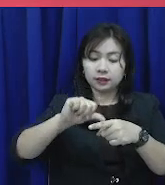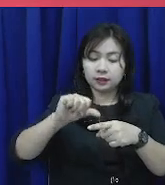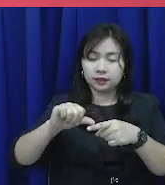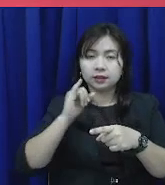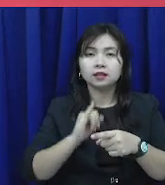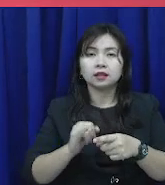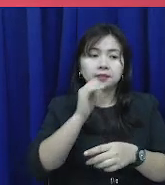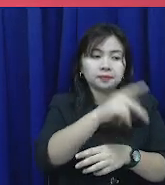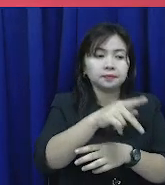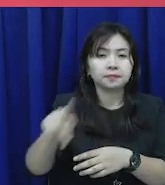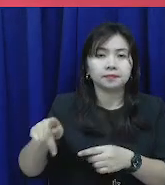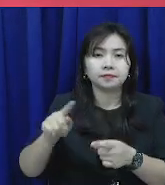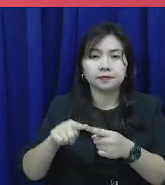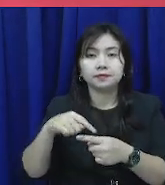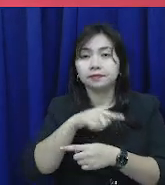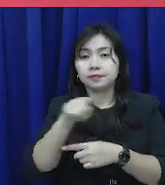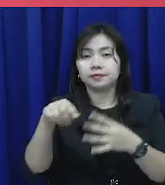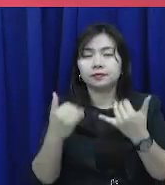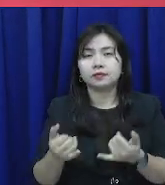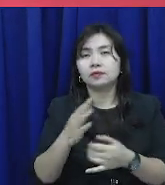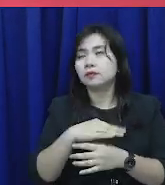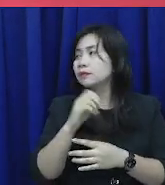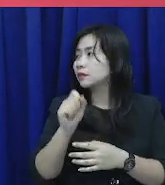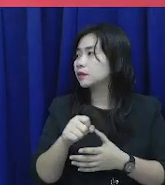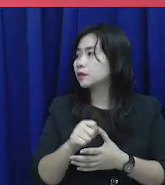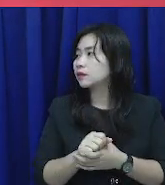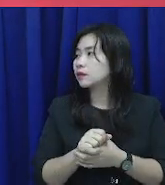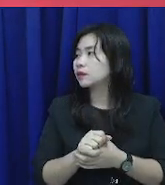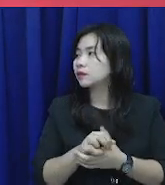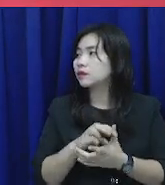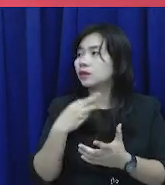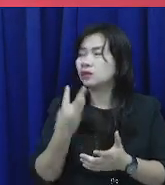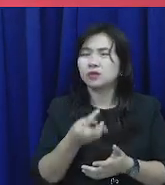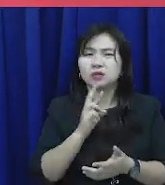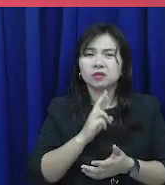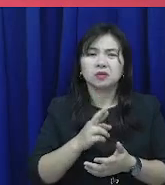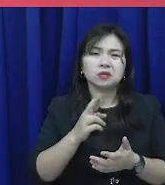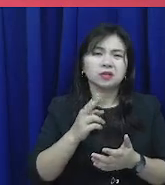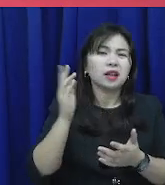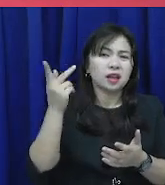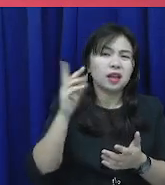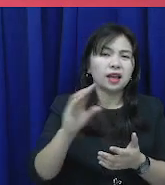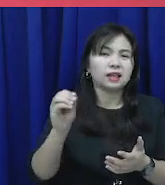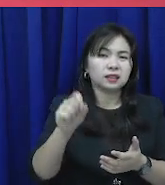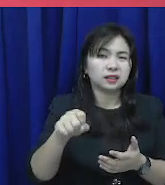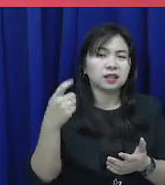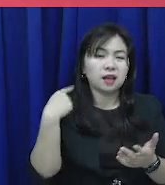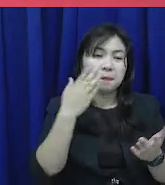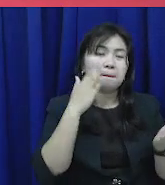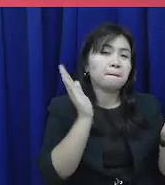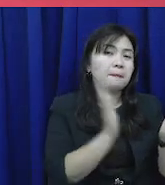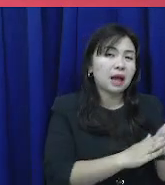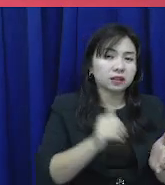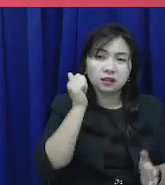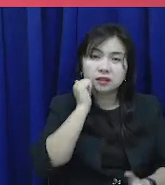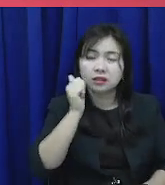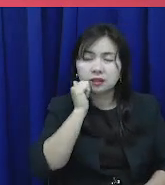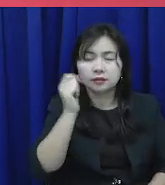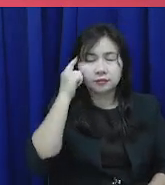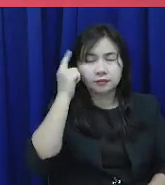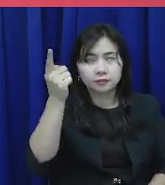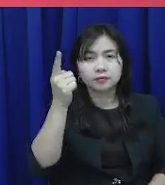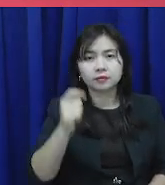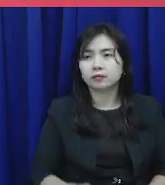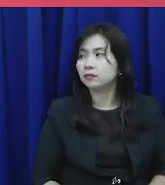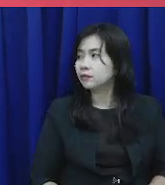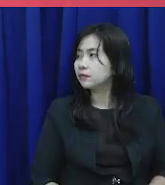to us and we are negativity is there inuulit ko po mga kapatid the negativity